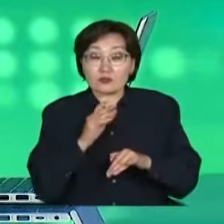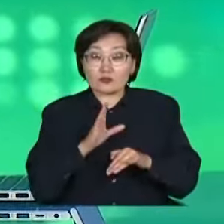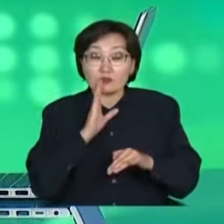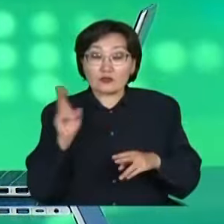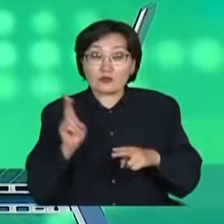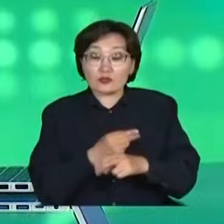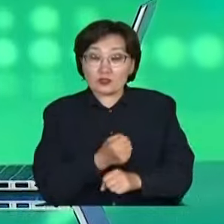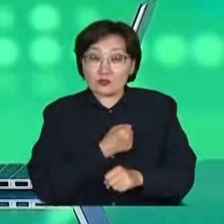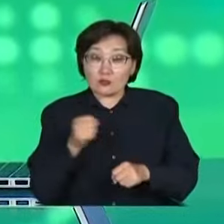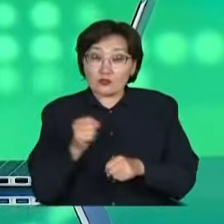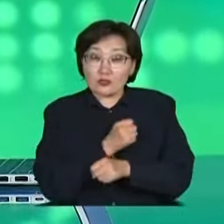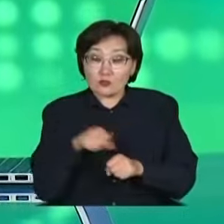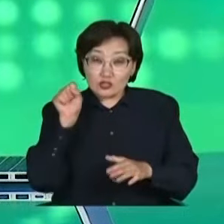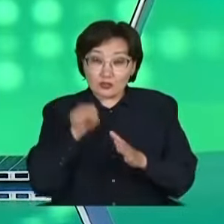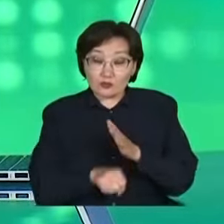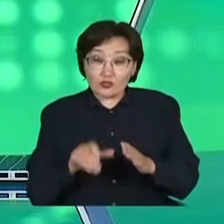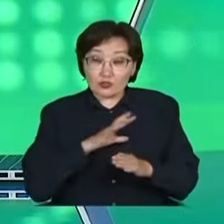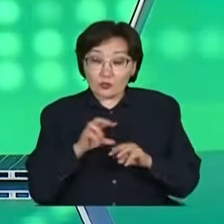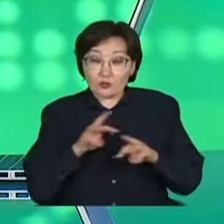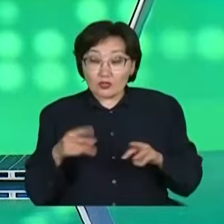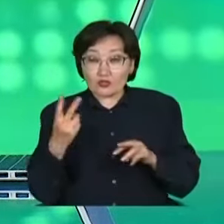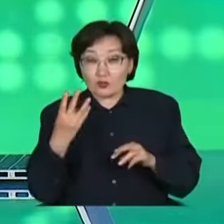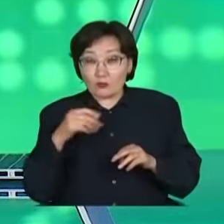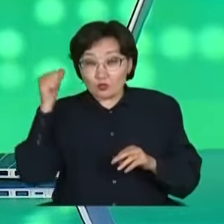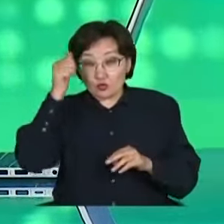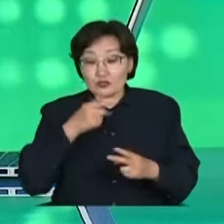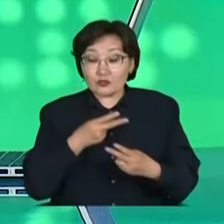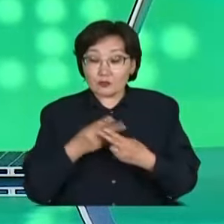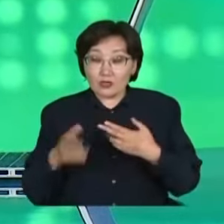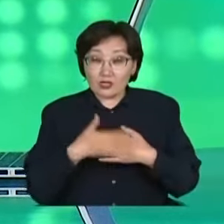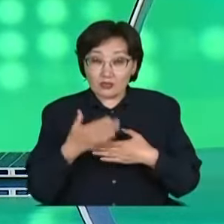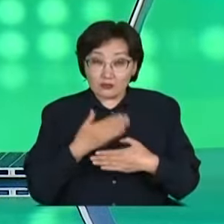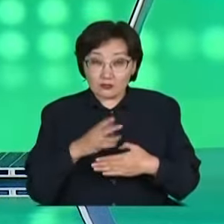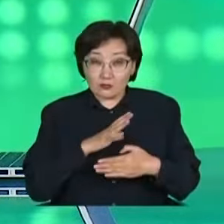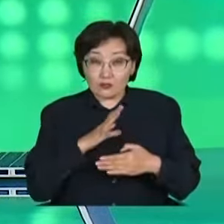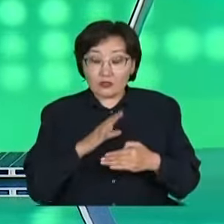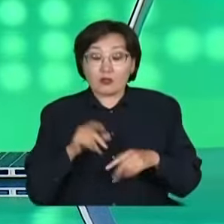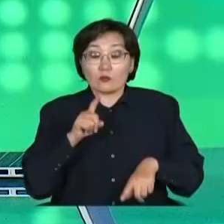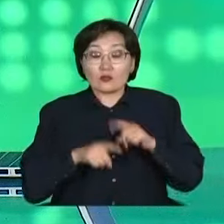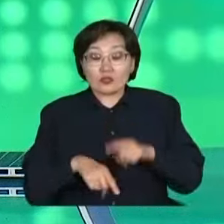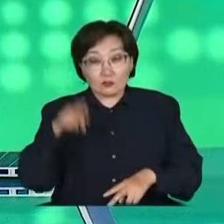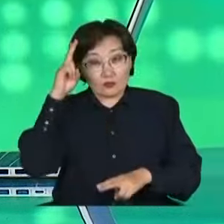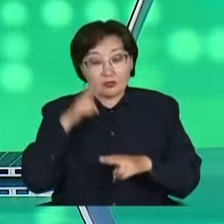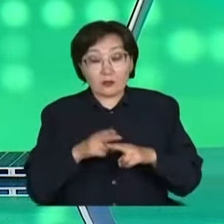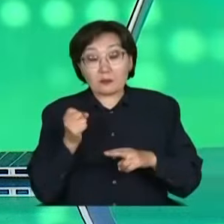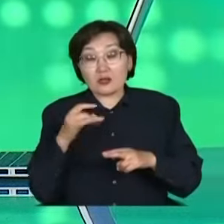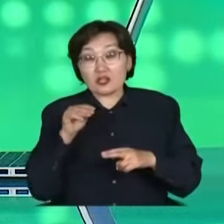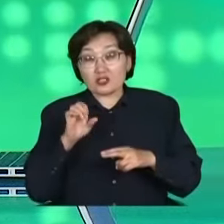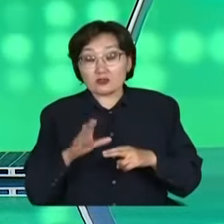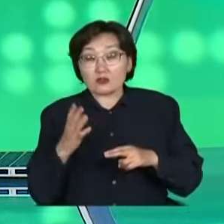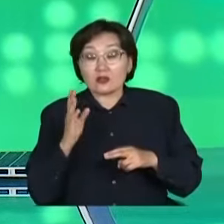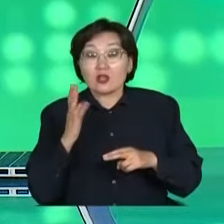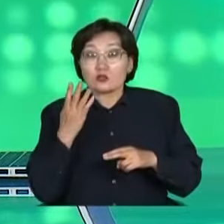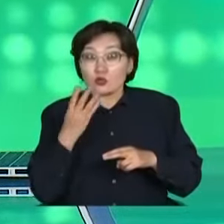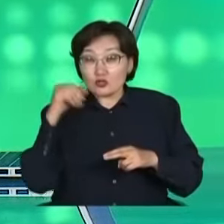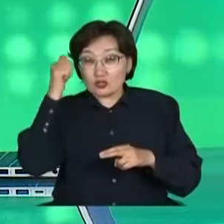аяусыз сабап өлтірді деген экс-министр 24 жылға бас бостандығынан айырылды. Ал туыс інісі Бақытжан Байжанов алдағы 4